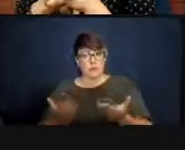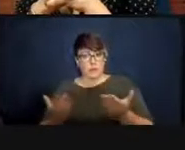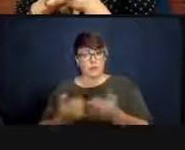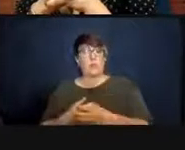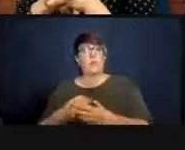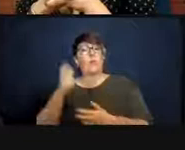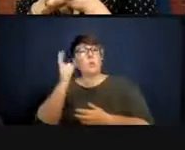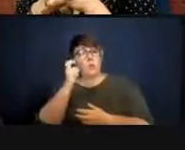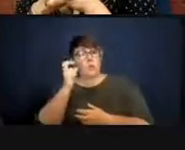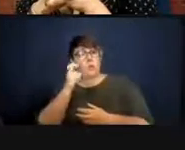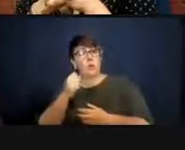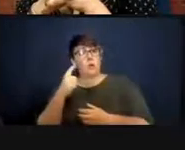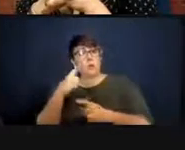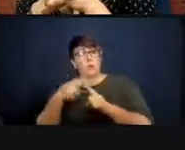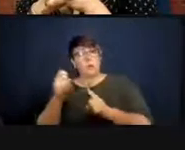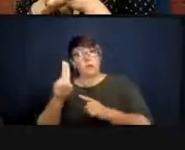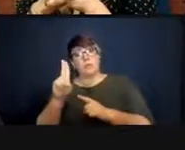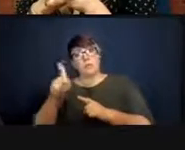zetu.